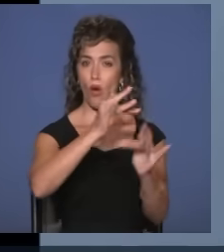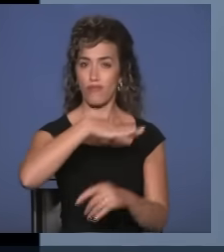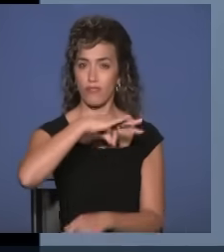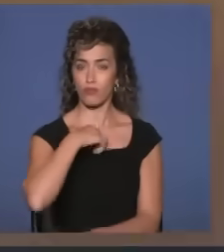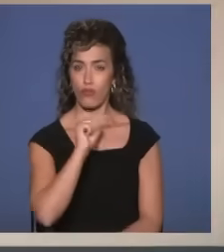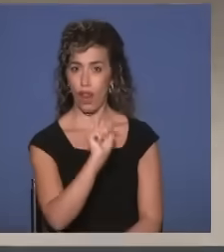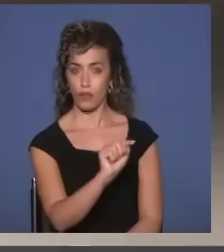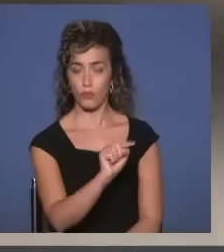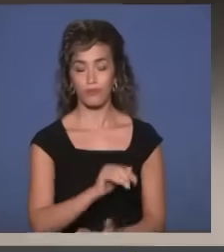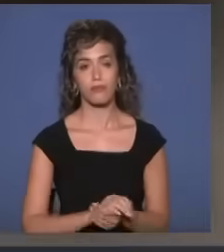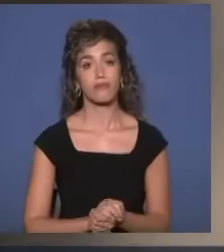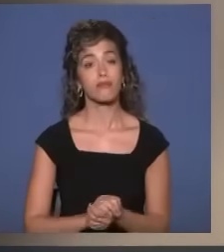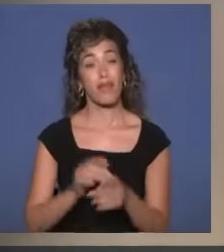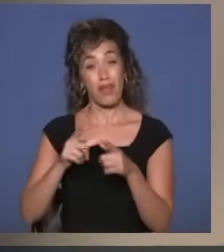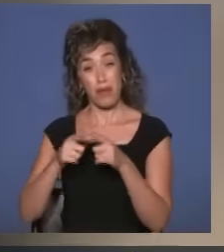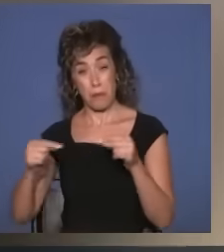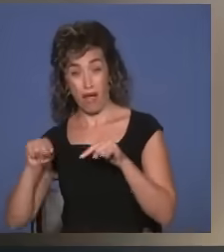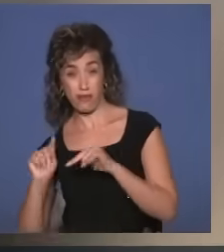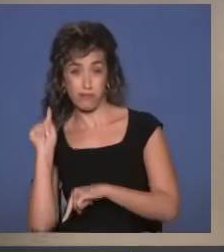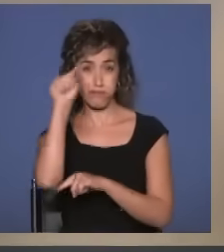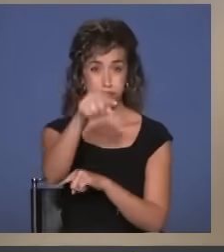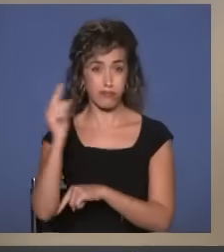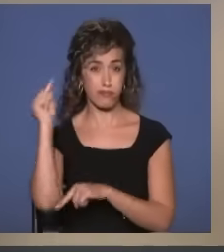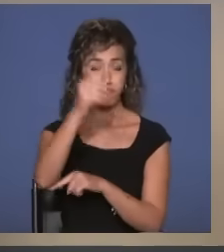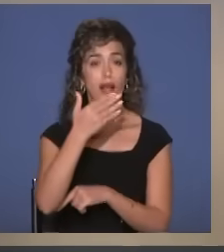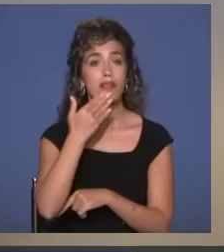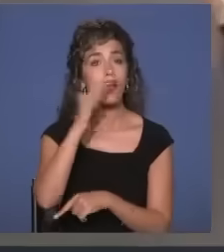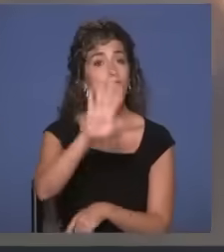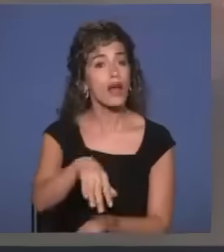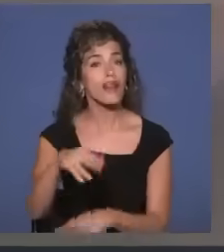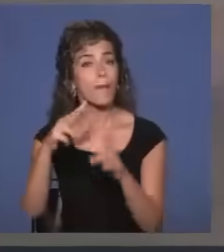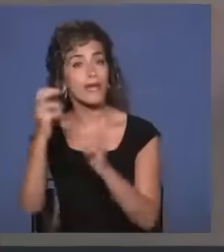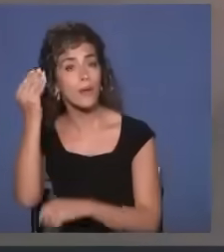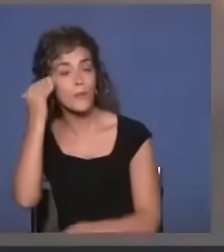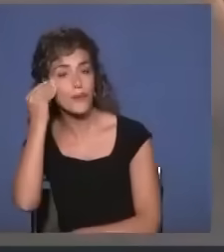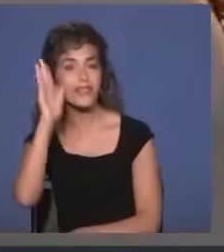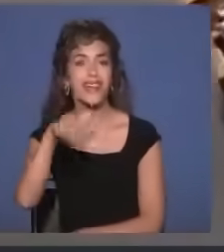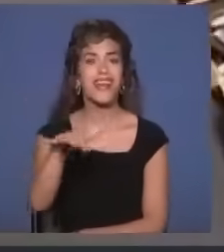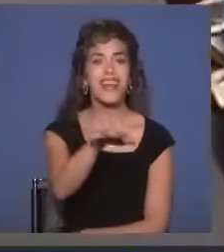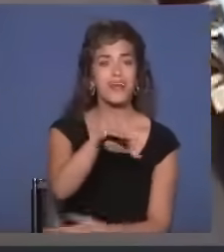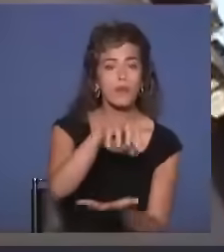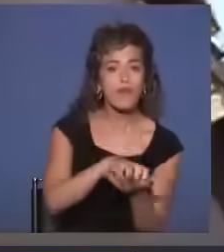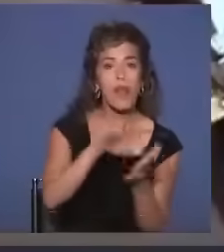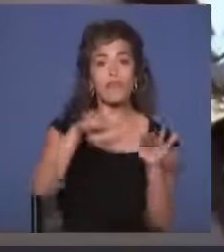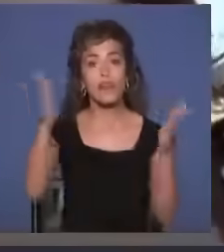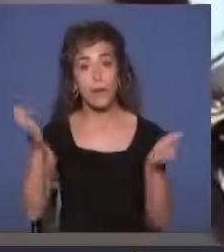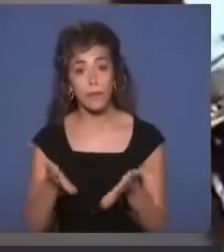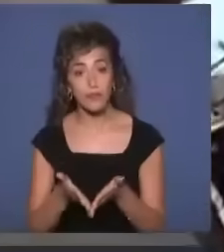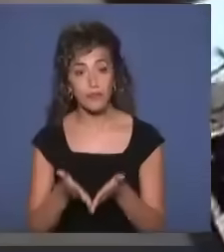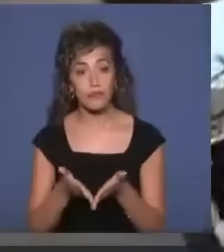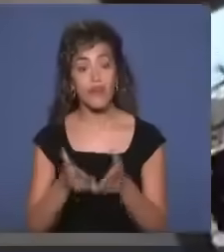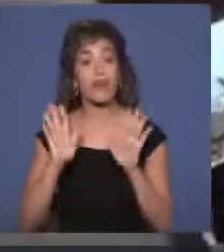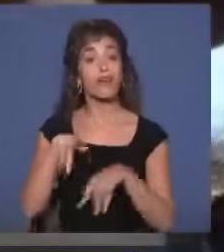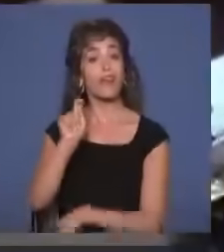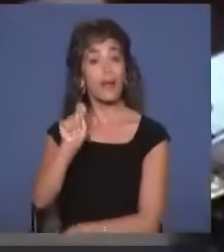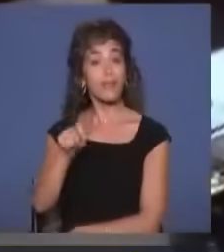נמשך כל הזמן, בצהריים רקטות לעבר מודיעין והשפלה, אחר כך לבאר שבע, ועם פתיחת מושב הכנסת הערב, ירי לתל